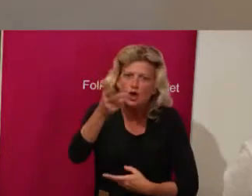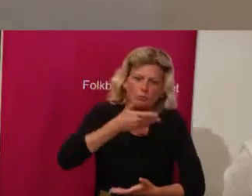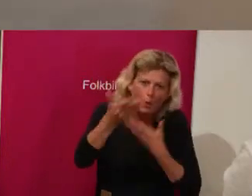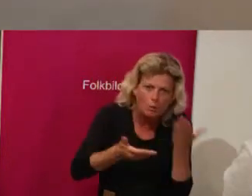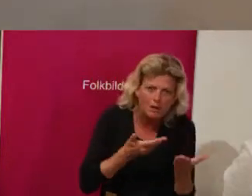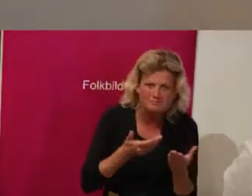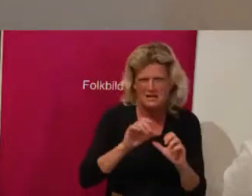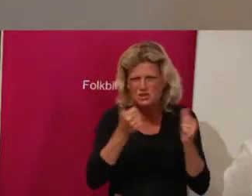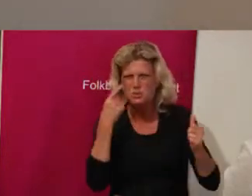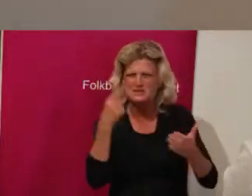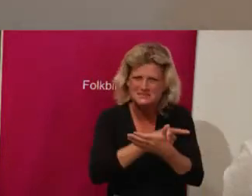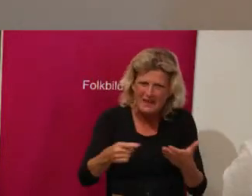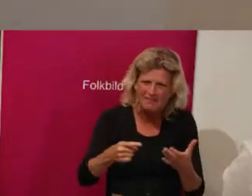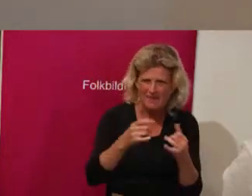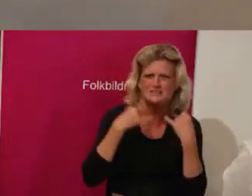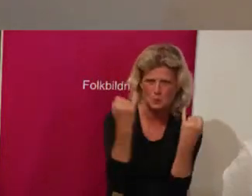det nu kan vara, Umeå symfonietta.